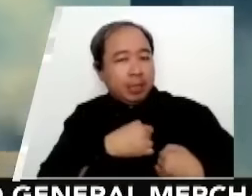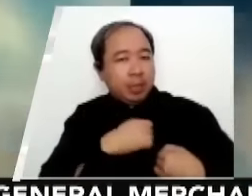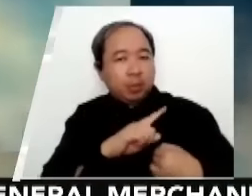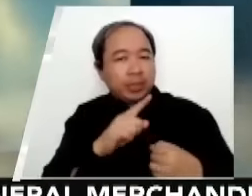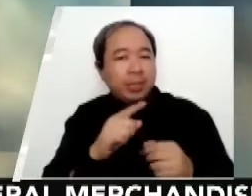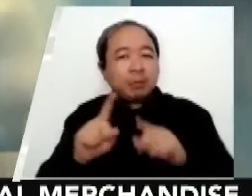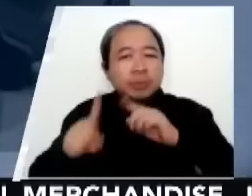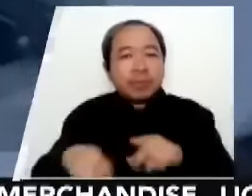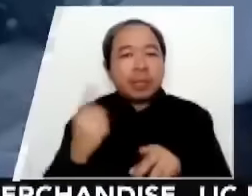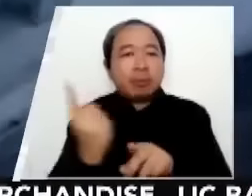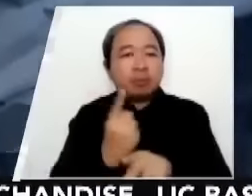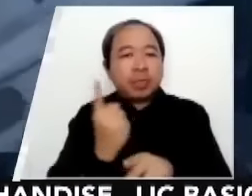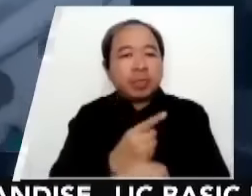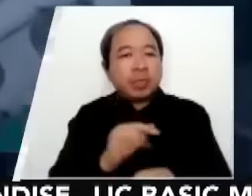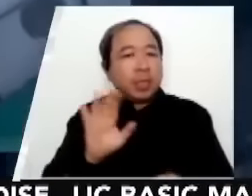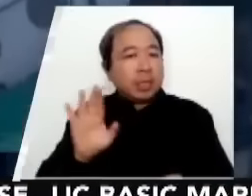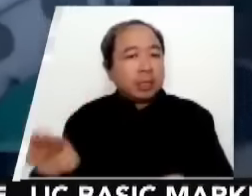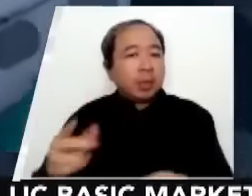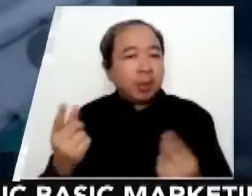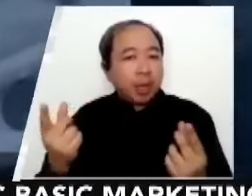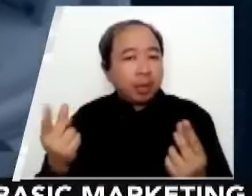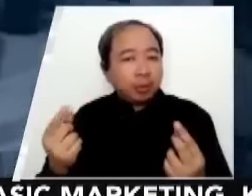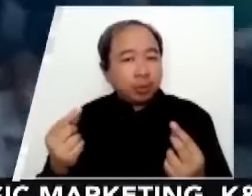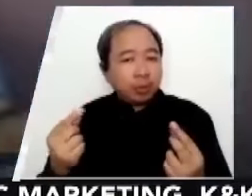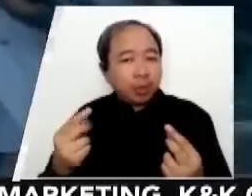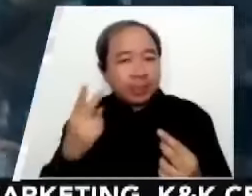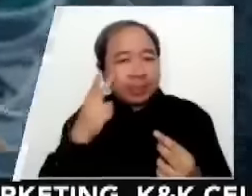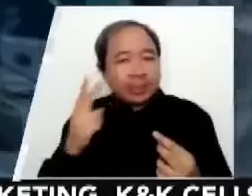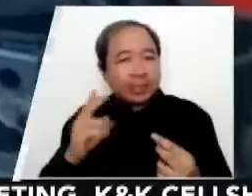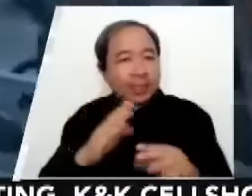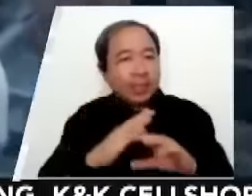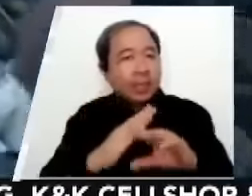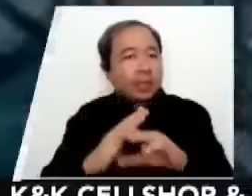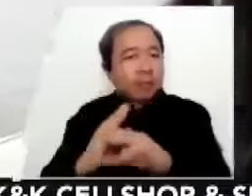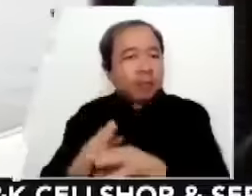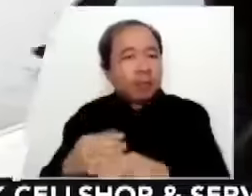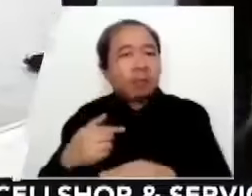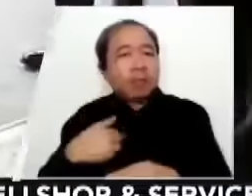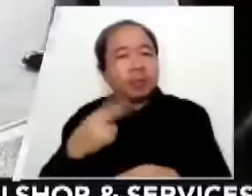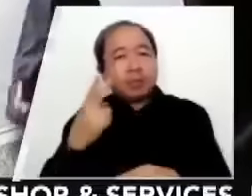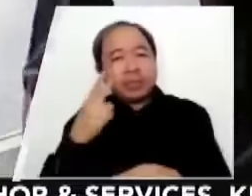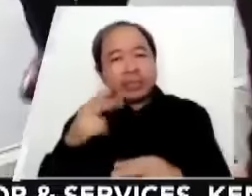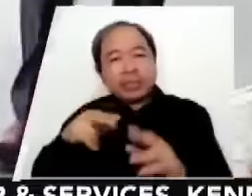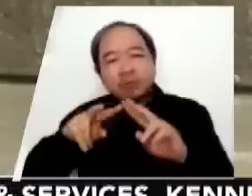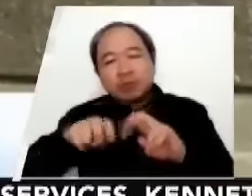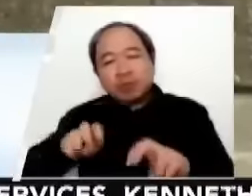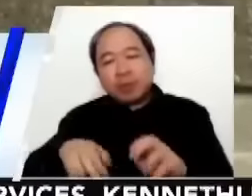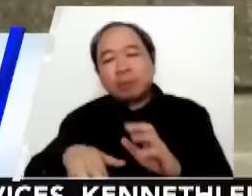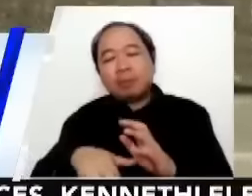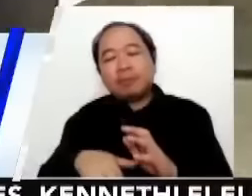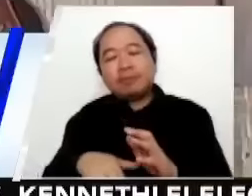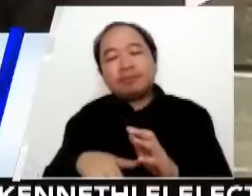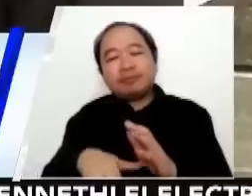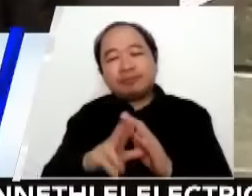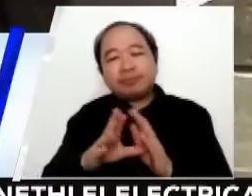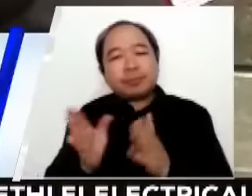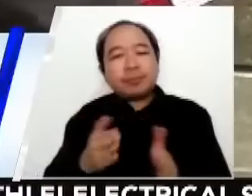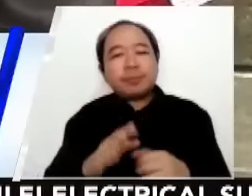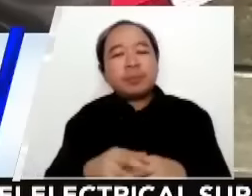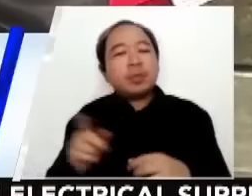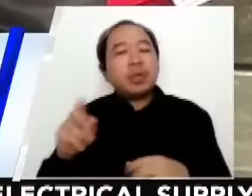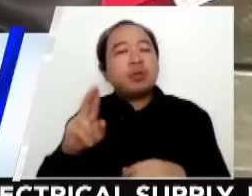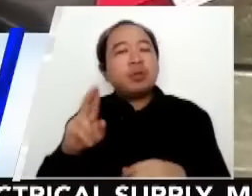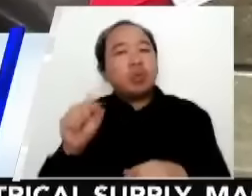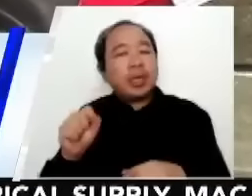nila, pamimirata, barbaric. I call them a band of barbarians. Si the U.S. Secretary of State Antony Blinken naman at Foreign